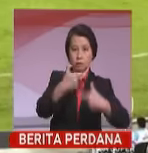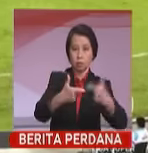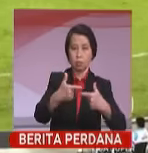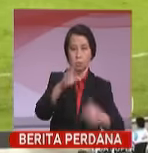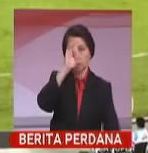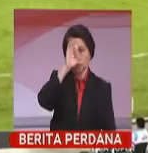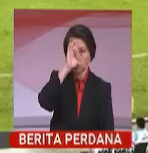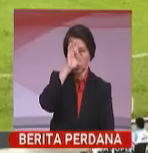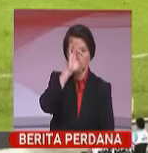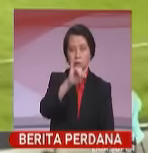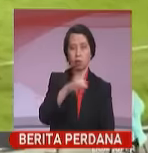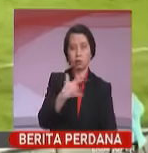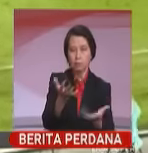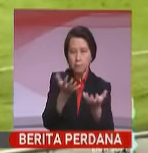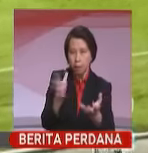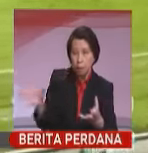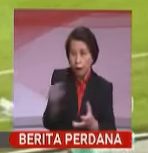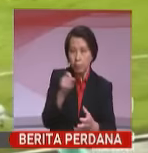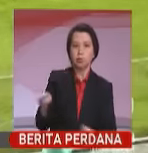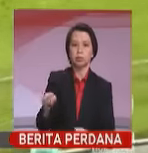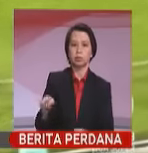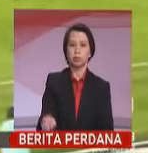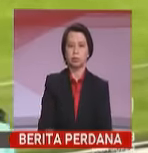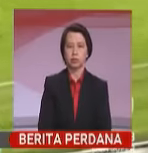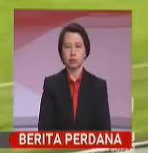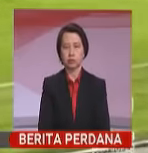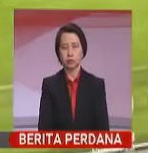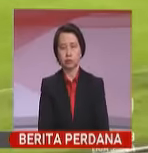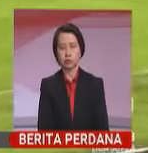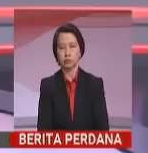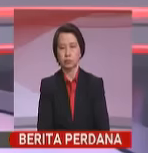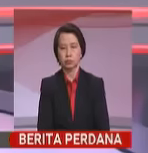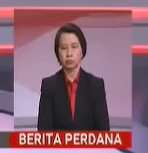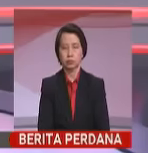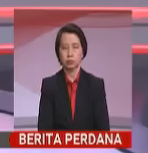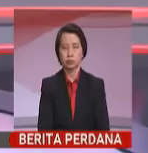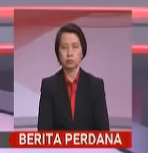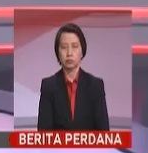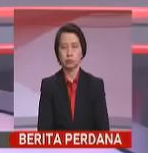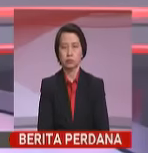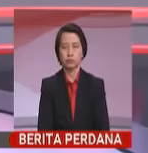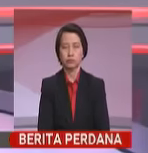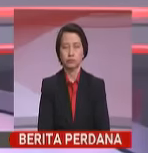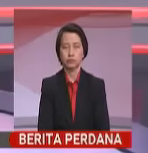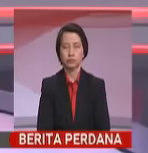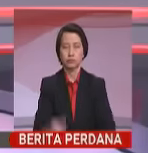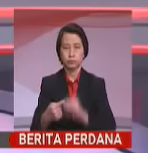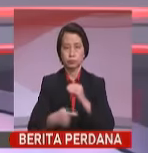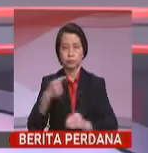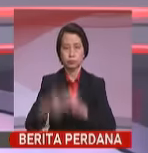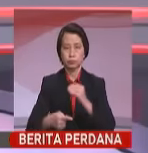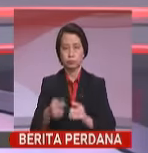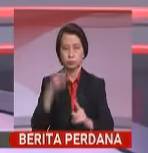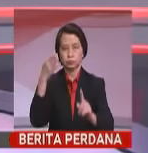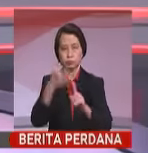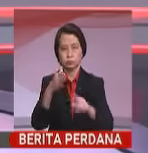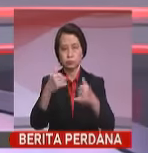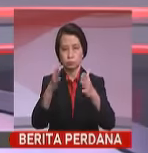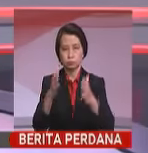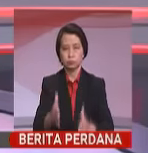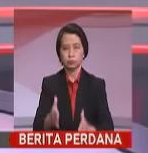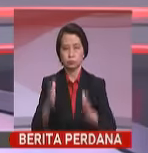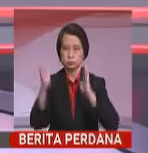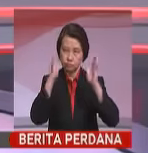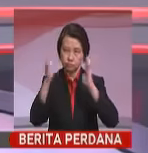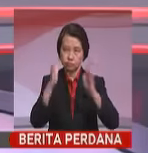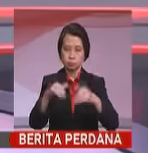Super India ISL yang ingin mendapatkannya. Masih mengenai tentang hala tujuh pemain bola sepak